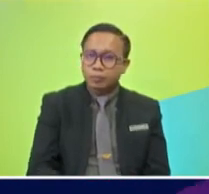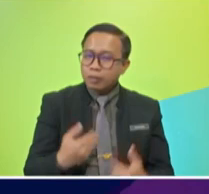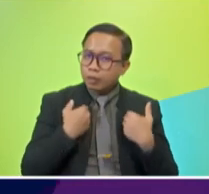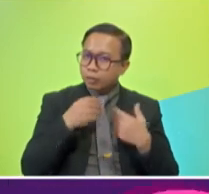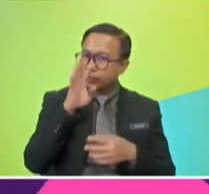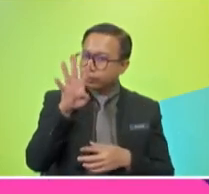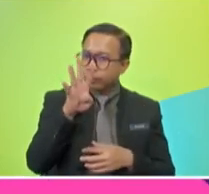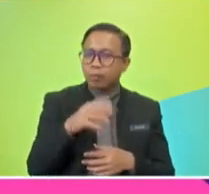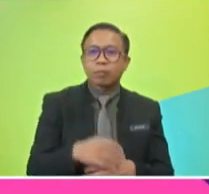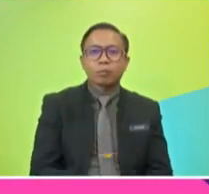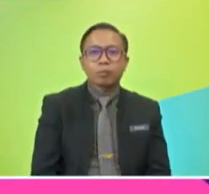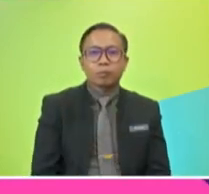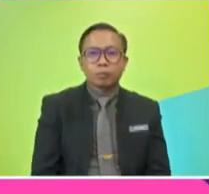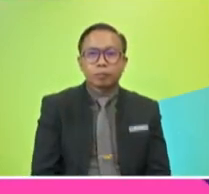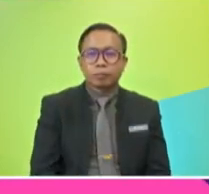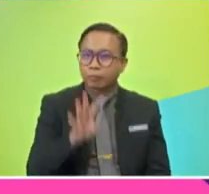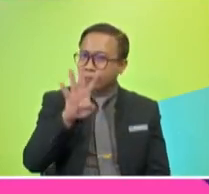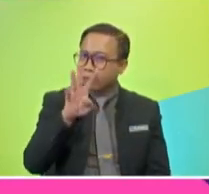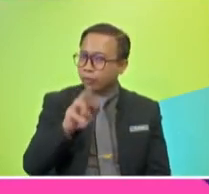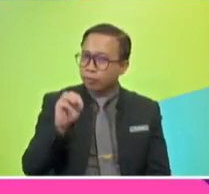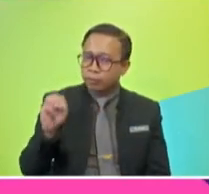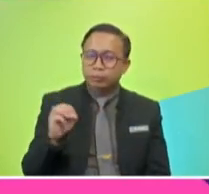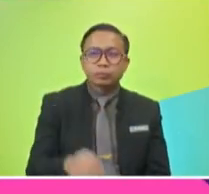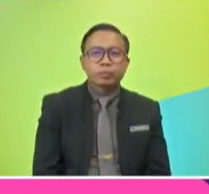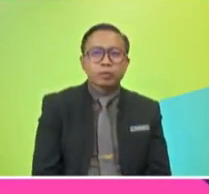jadi bagus lagi itu pun